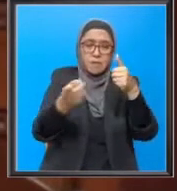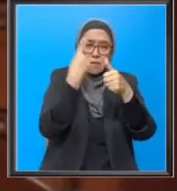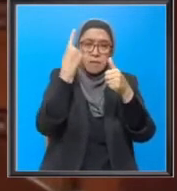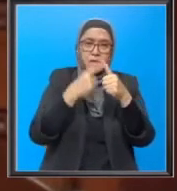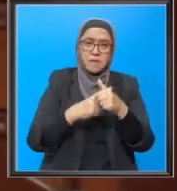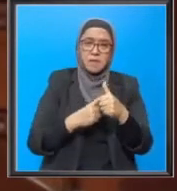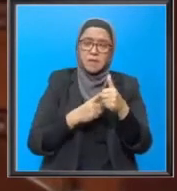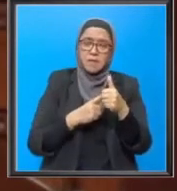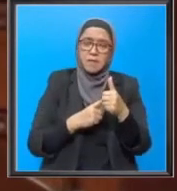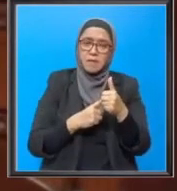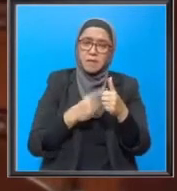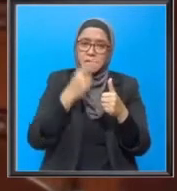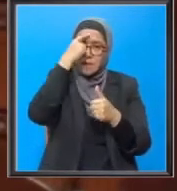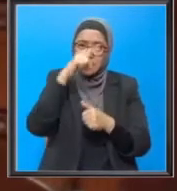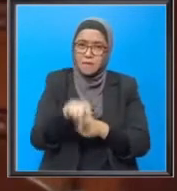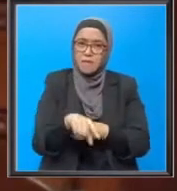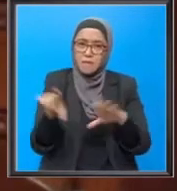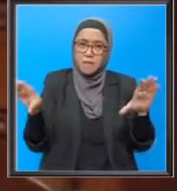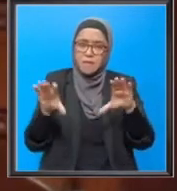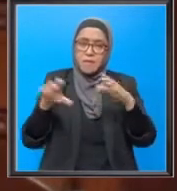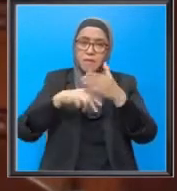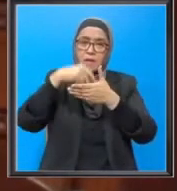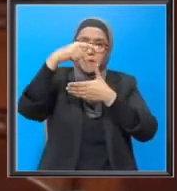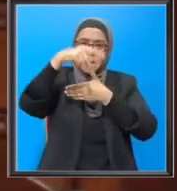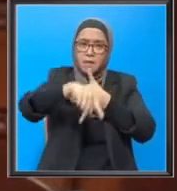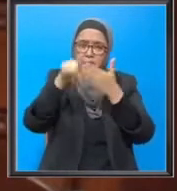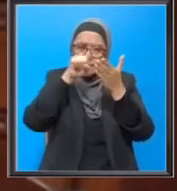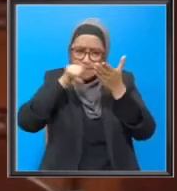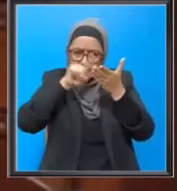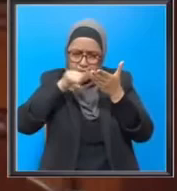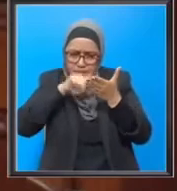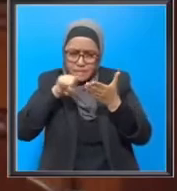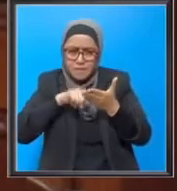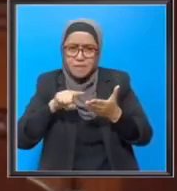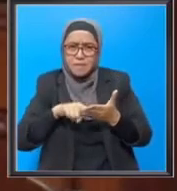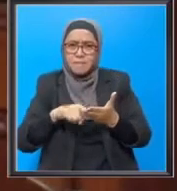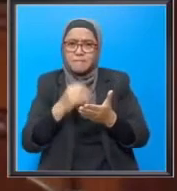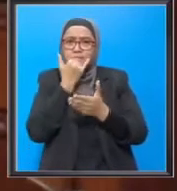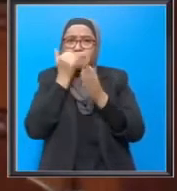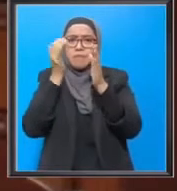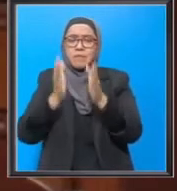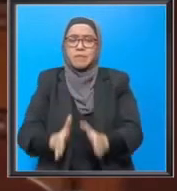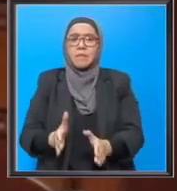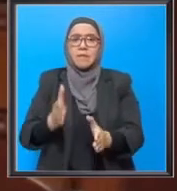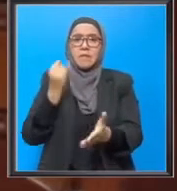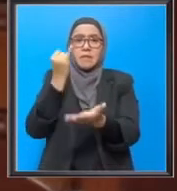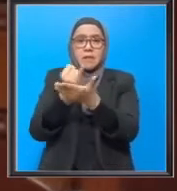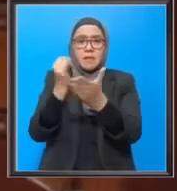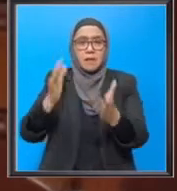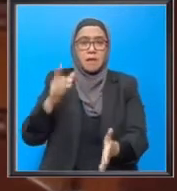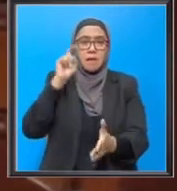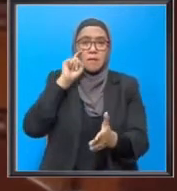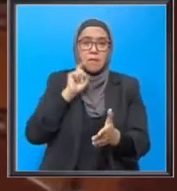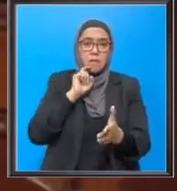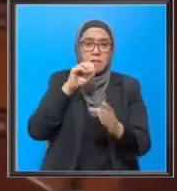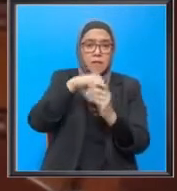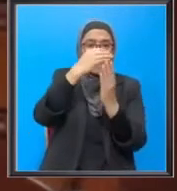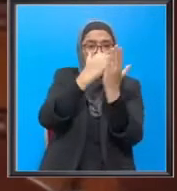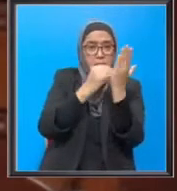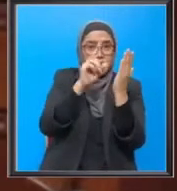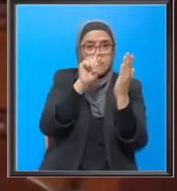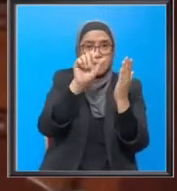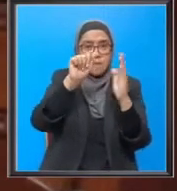ialah mengadakan sistem semok kan pesalah jenis tekstur dalam daftar kanak-kanak yang kedua